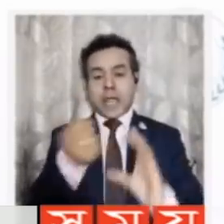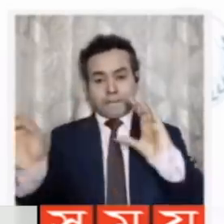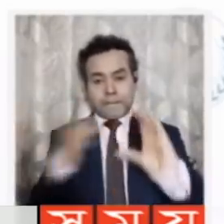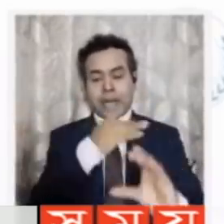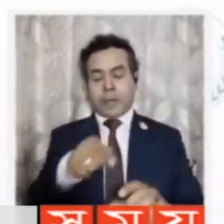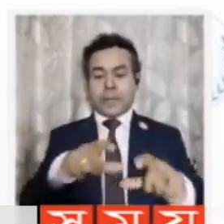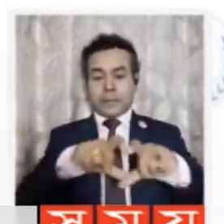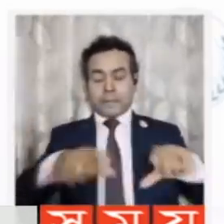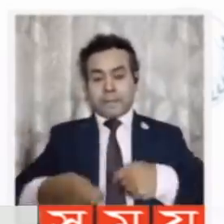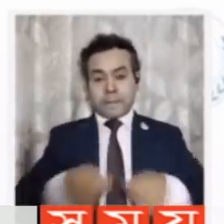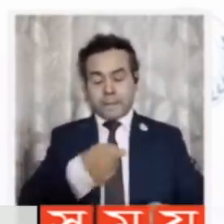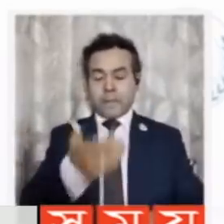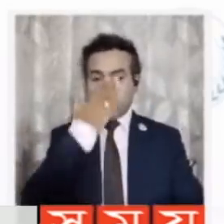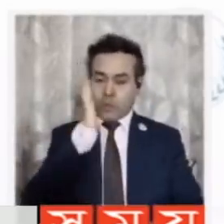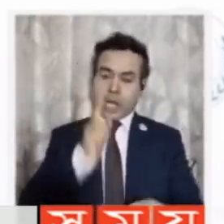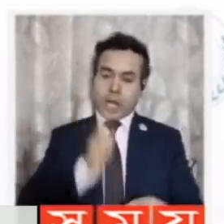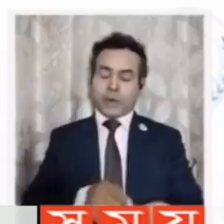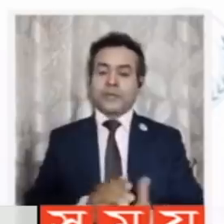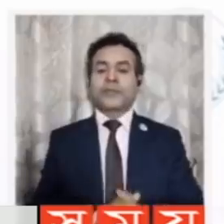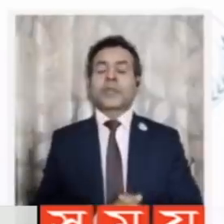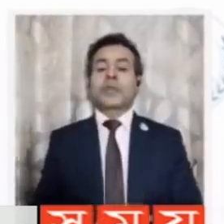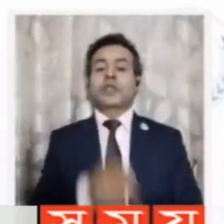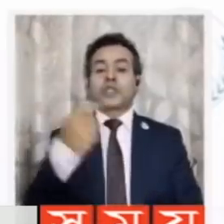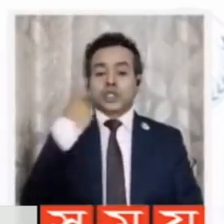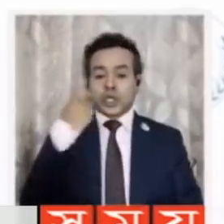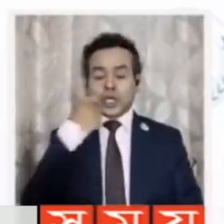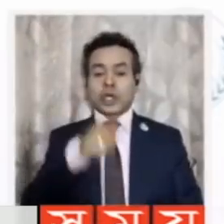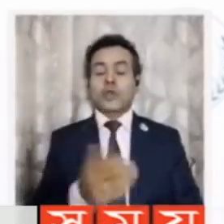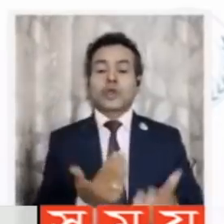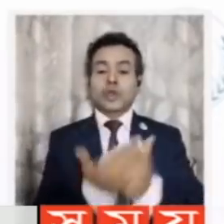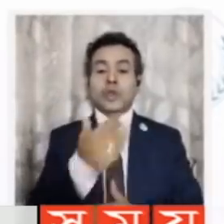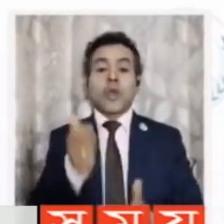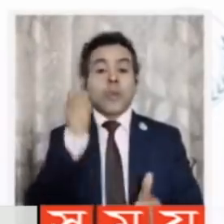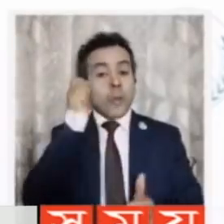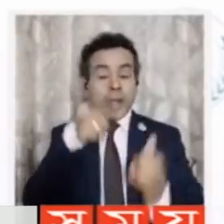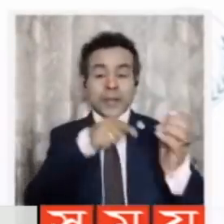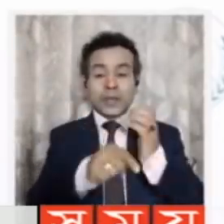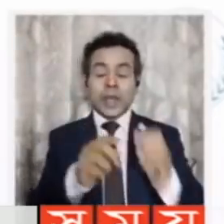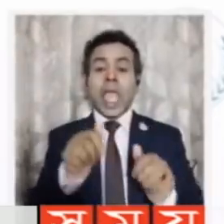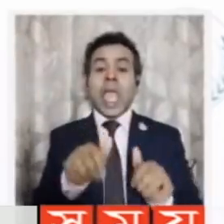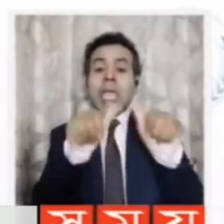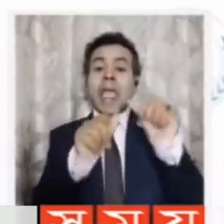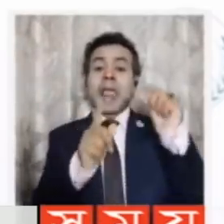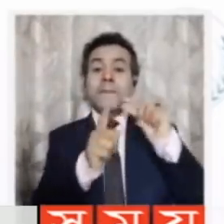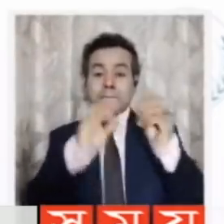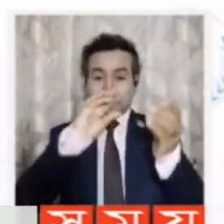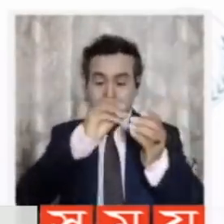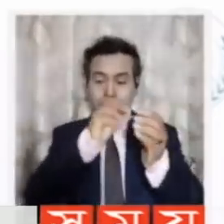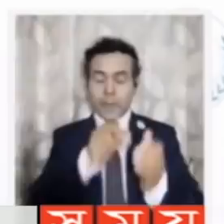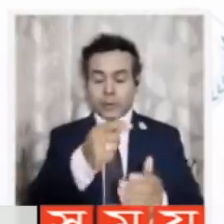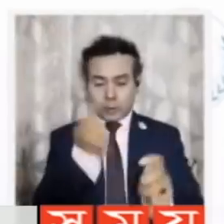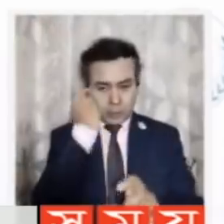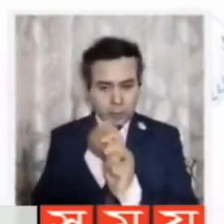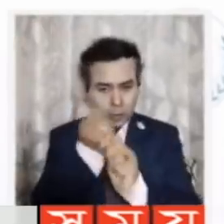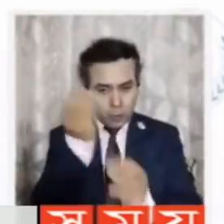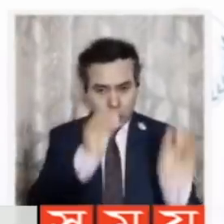অ্যাপের জন্য অ্যাপ তৈরি করার জন্য কাজ করে যাচ্ছে। অ্যাপ তৈরি হলে সেই অ্যাপের মাধ্যমে অর্থটি